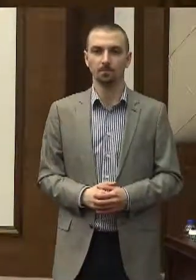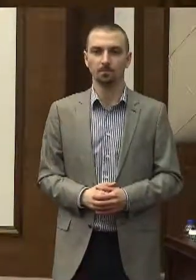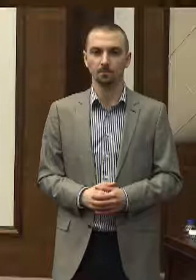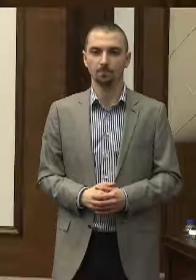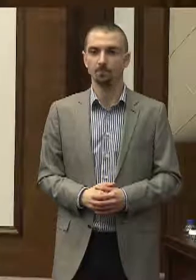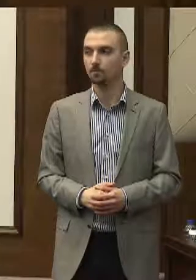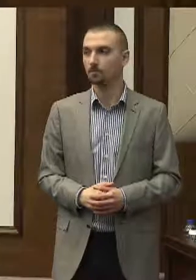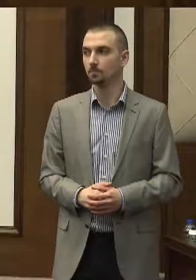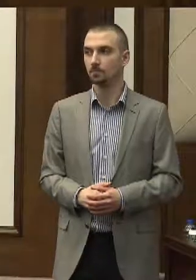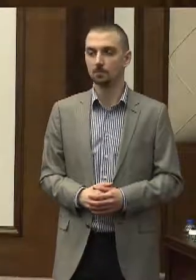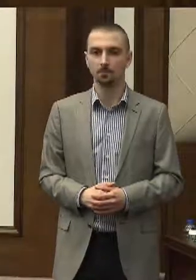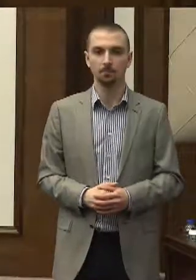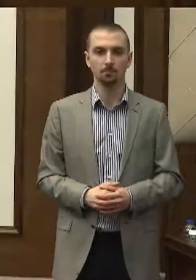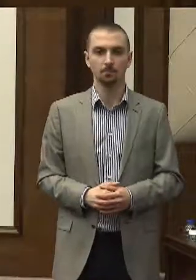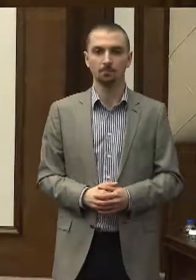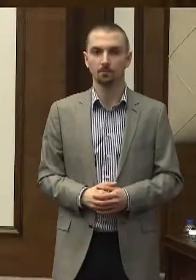Dinliyorum.